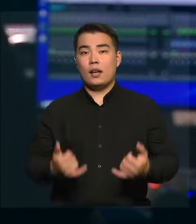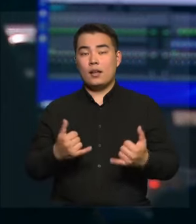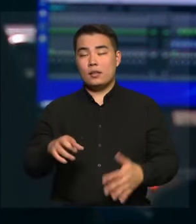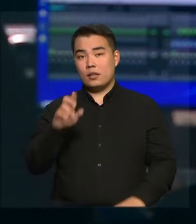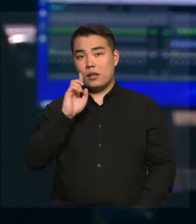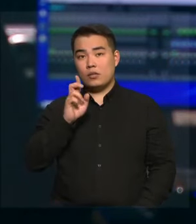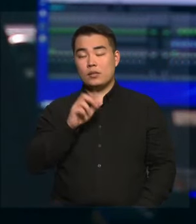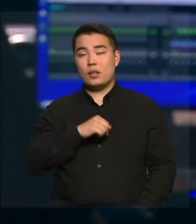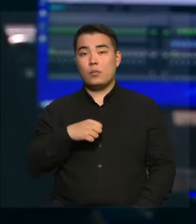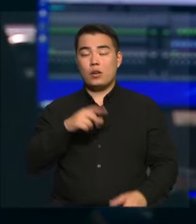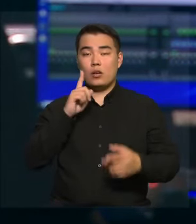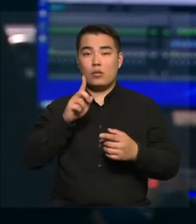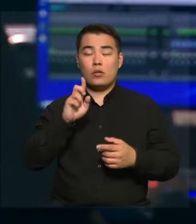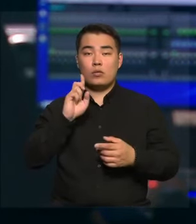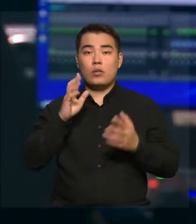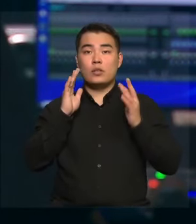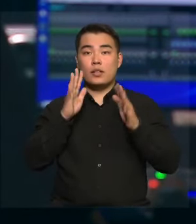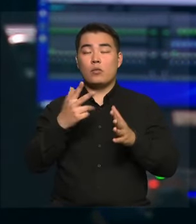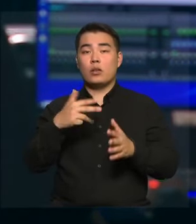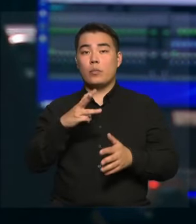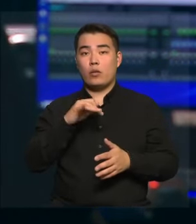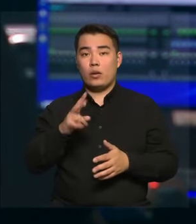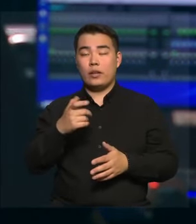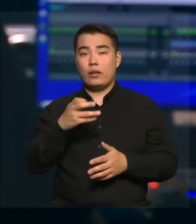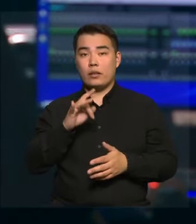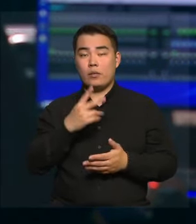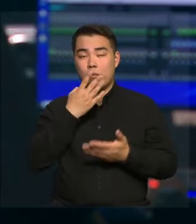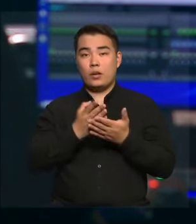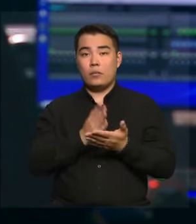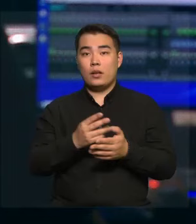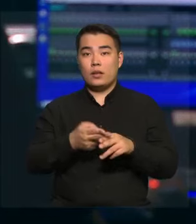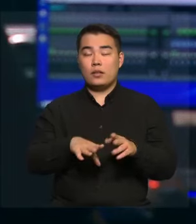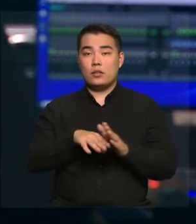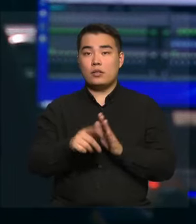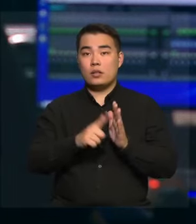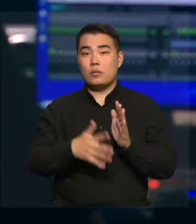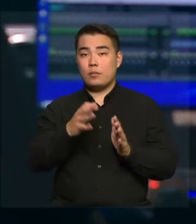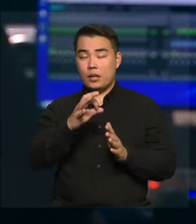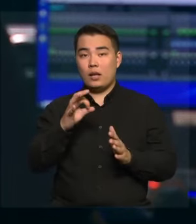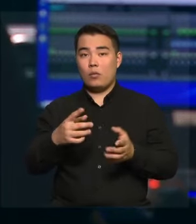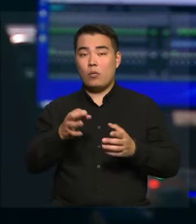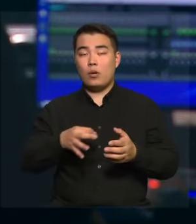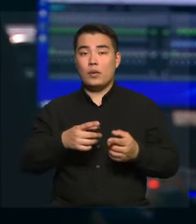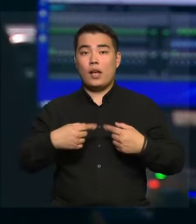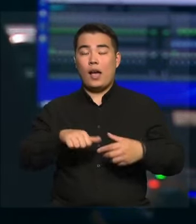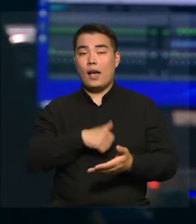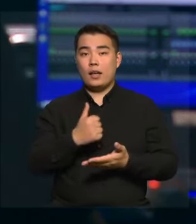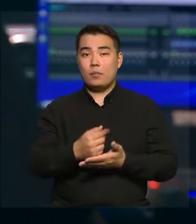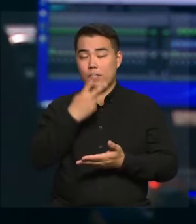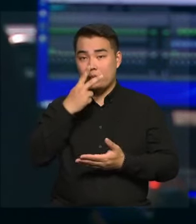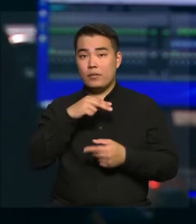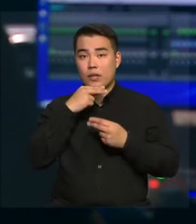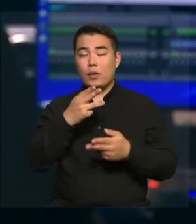елдегі мемлекеттік орман қорының көлемі 30 миллион гектардан асады. Оның 75% облыстық әкімдіктердің қарамағында